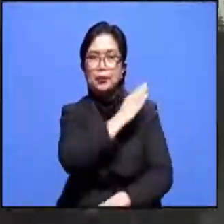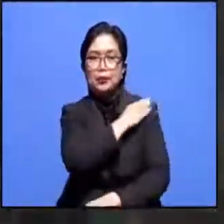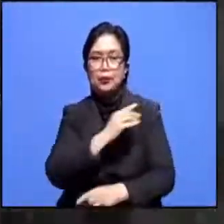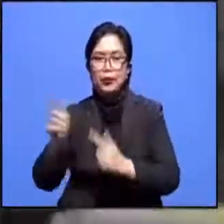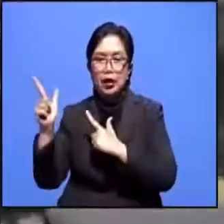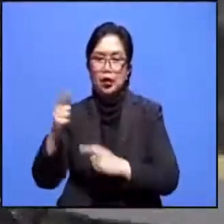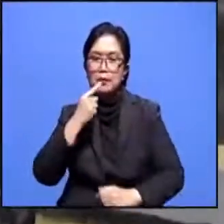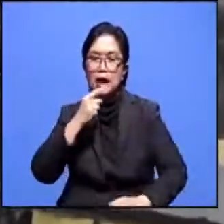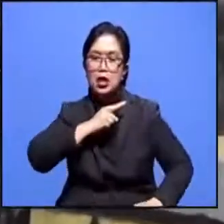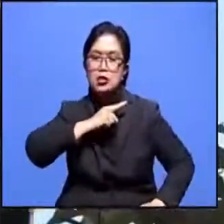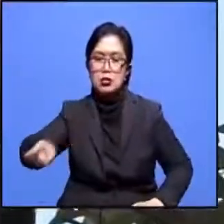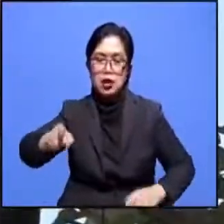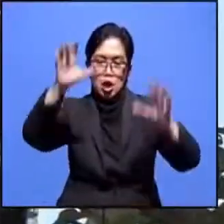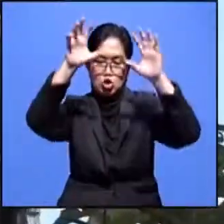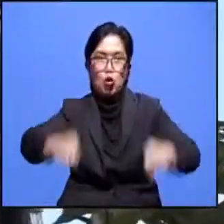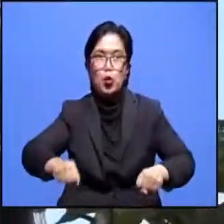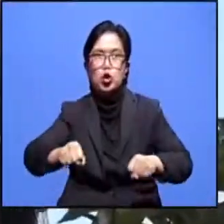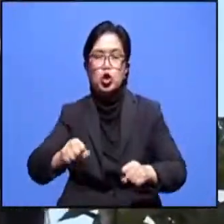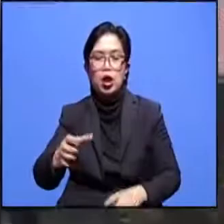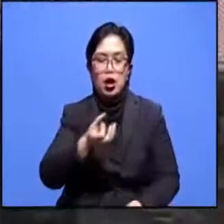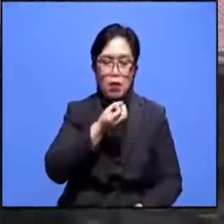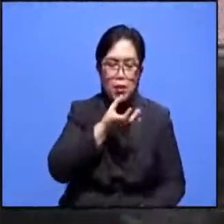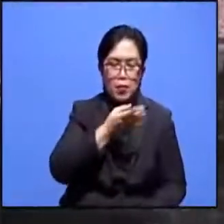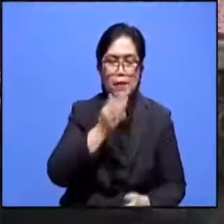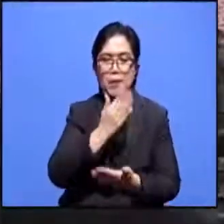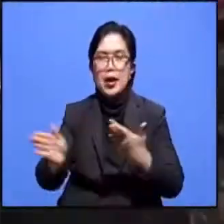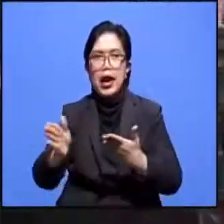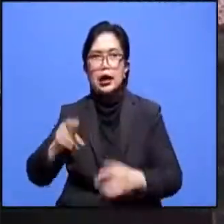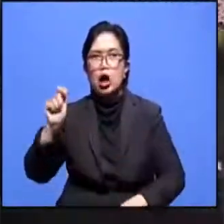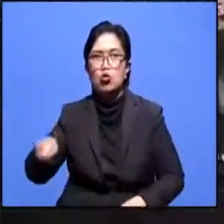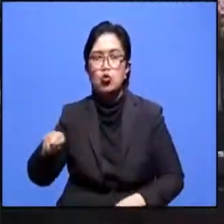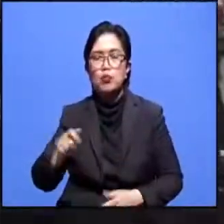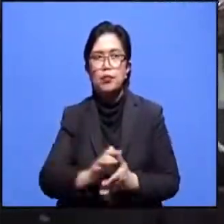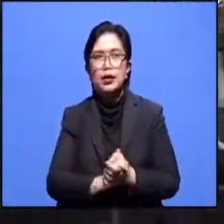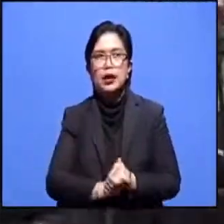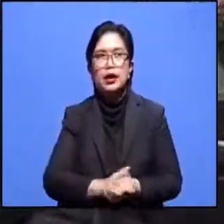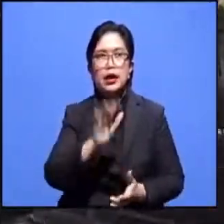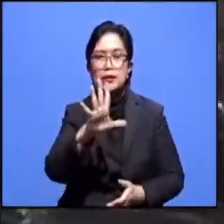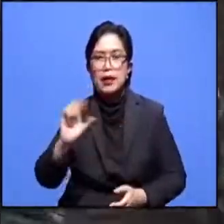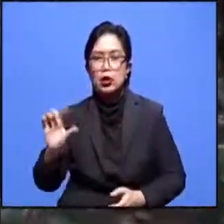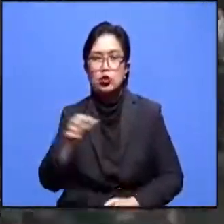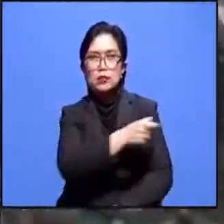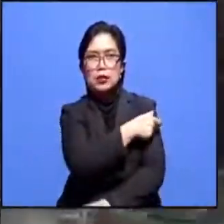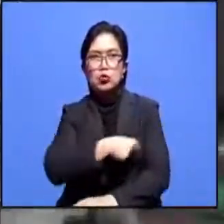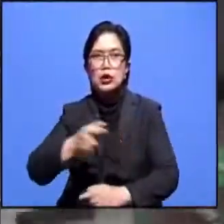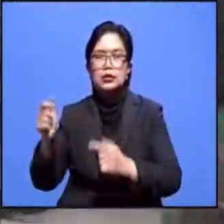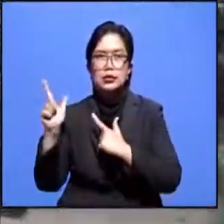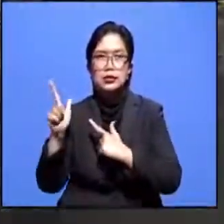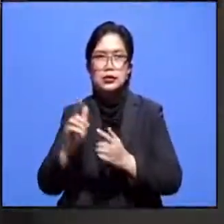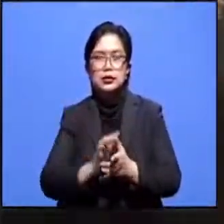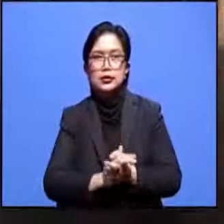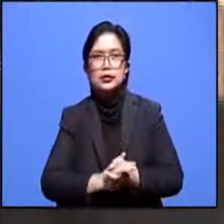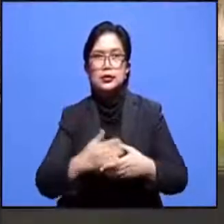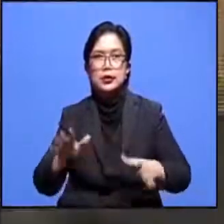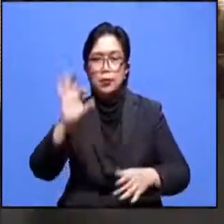pencopotan. Baliho dicopot karena dinilai memprovokasi dan melanggar hukum. Dengan kekuatan 500 personel gabungan terdiri dari unsur Kodam